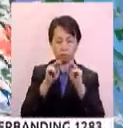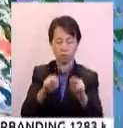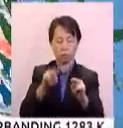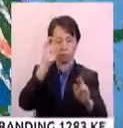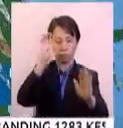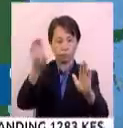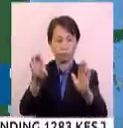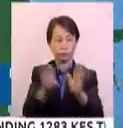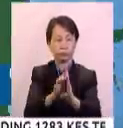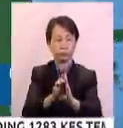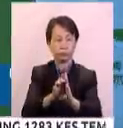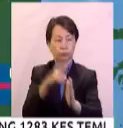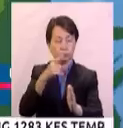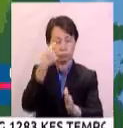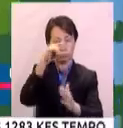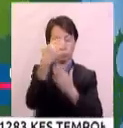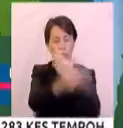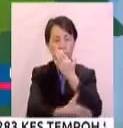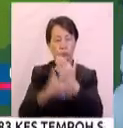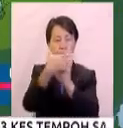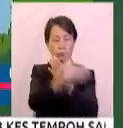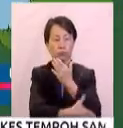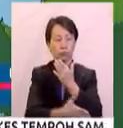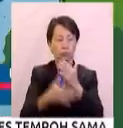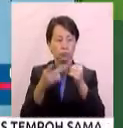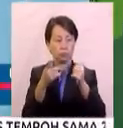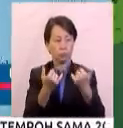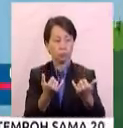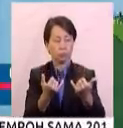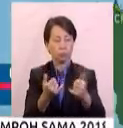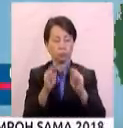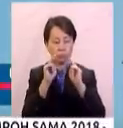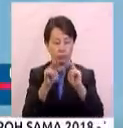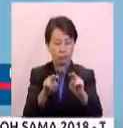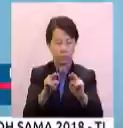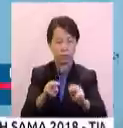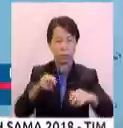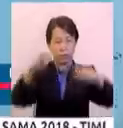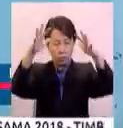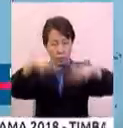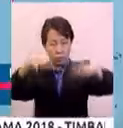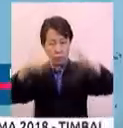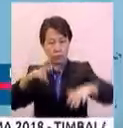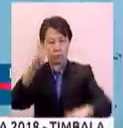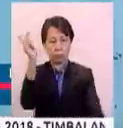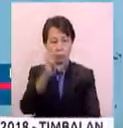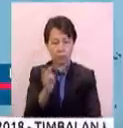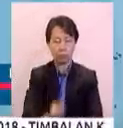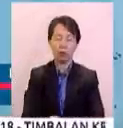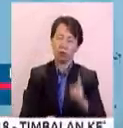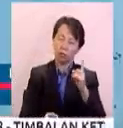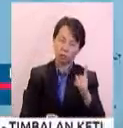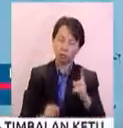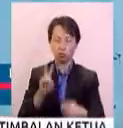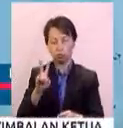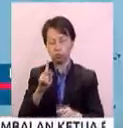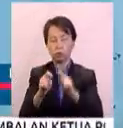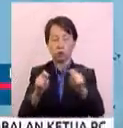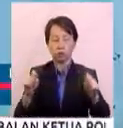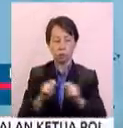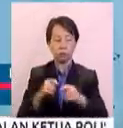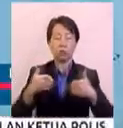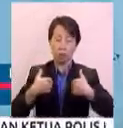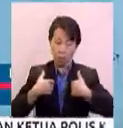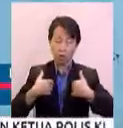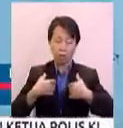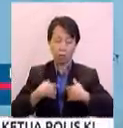paparan imej radar bagi semenanjung Malaysia terlebih dahulu. Diperhatikan hujan dari petir di satu dua tempat masih lagi berlaku